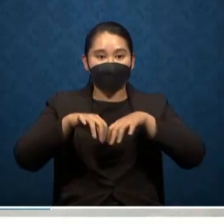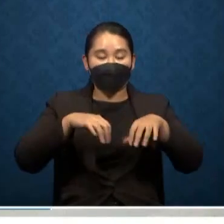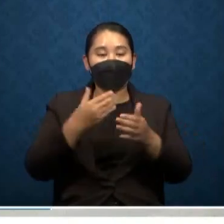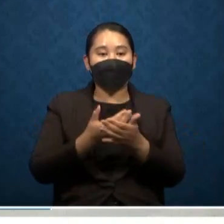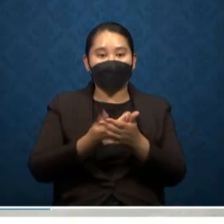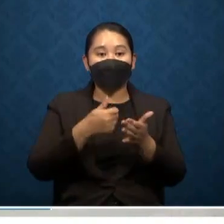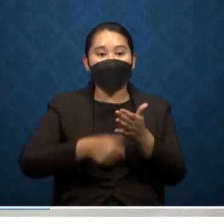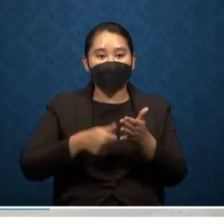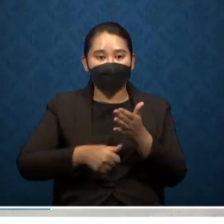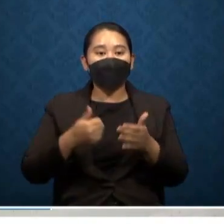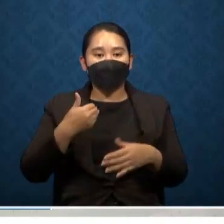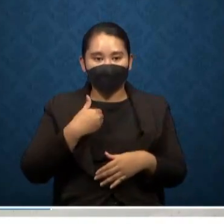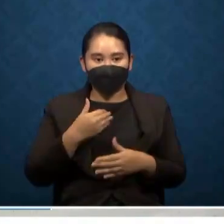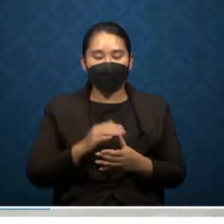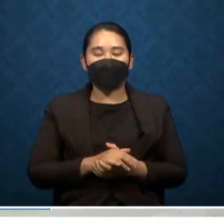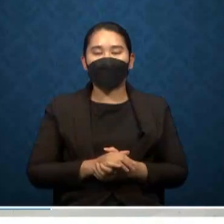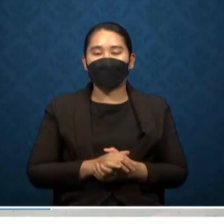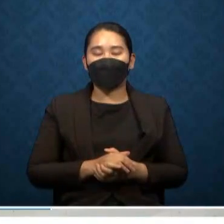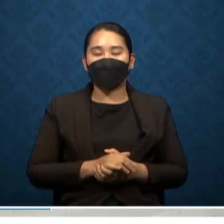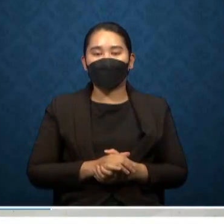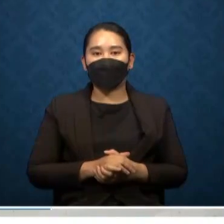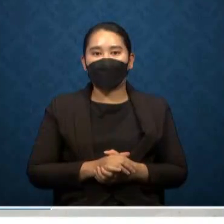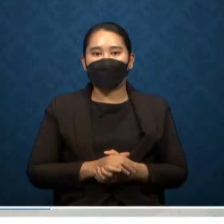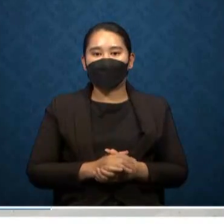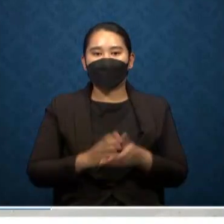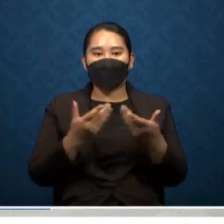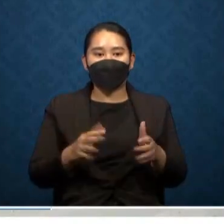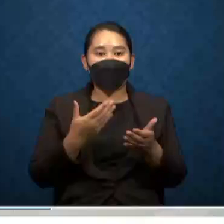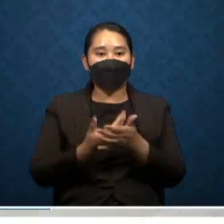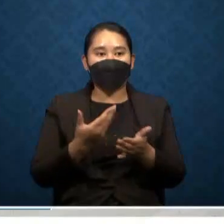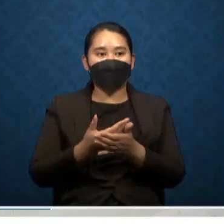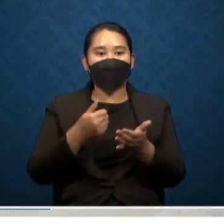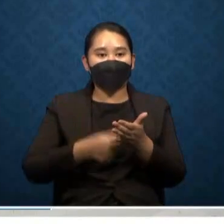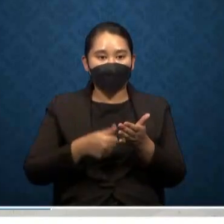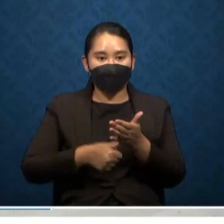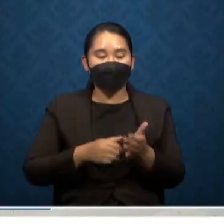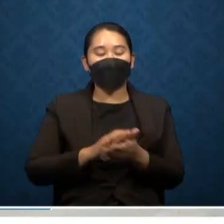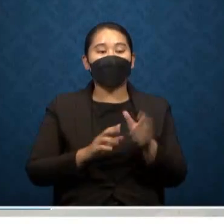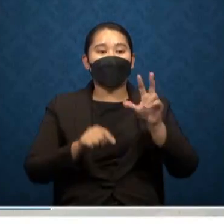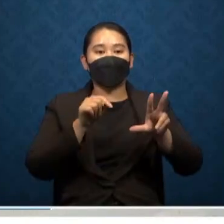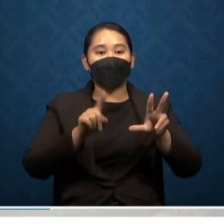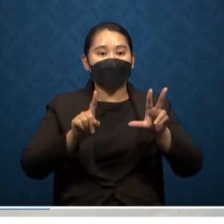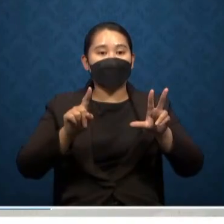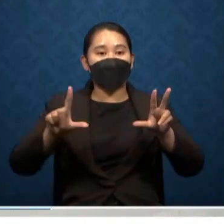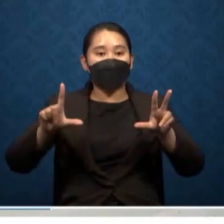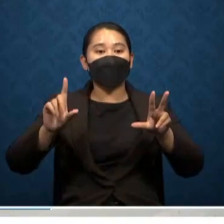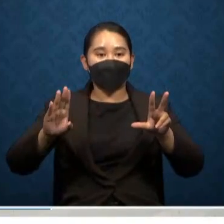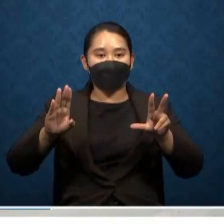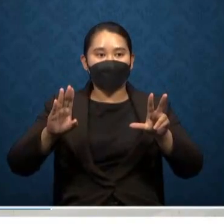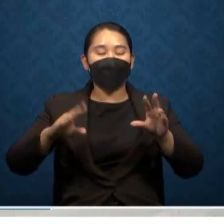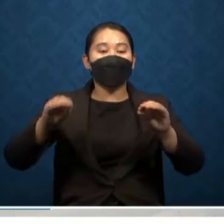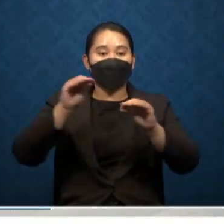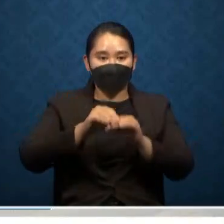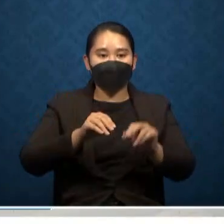ครับเพราะฉะนั้นในลักษณะที่เพิ่มเติมในเรื่องงบประมาณจาก 3.1 ล้านล้านบาทนั้นขึ้นมาเป็น